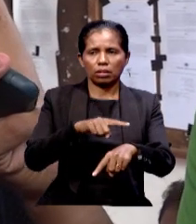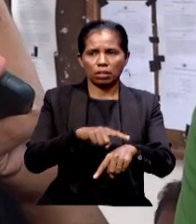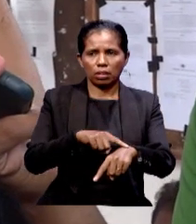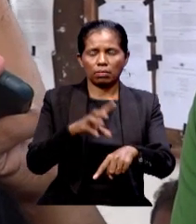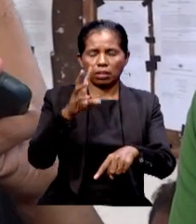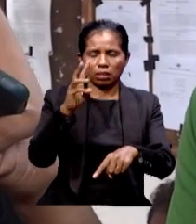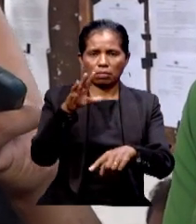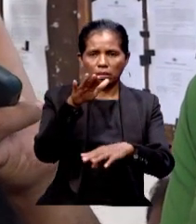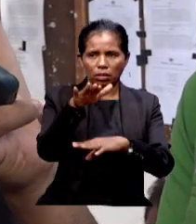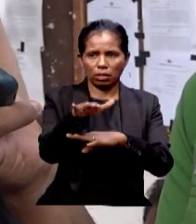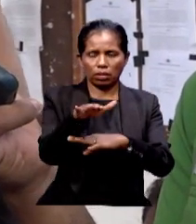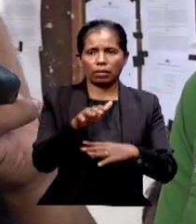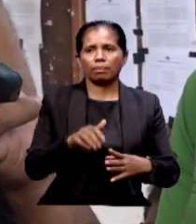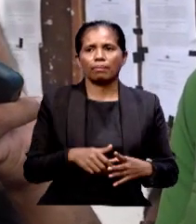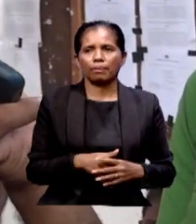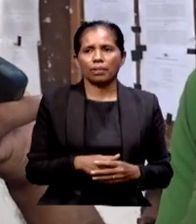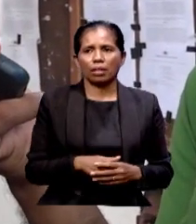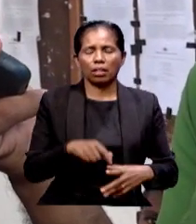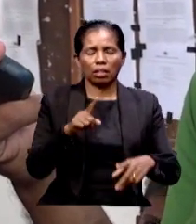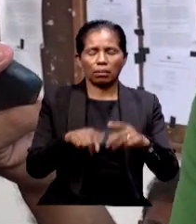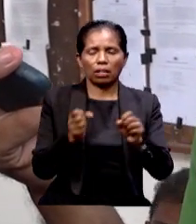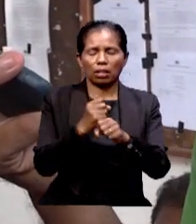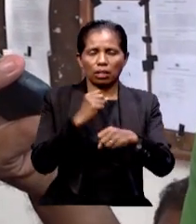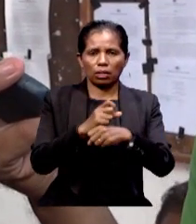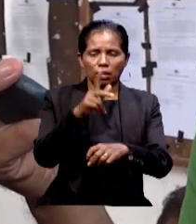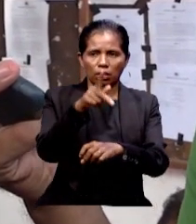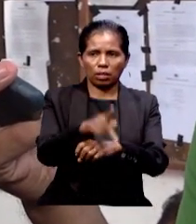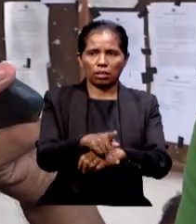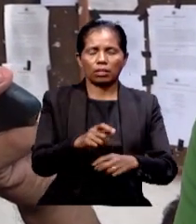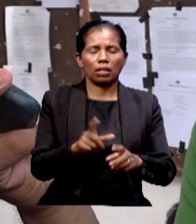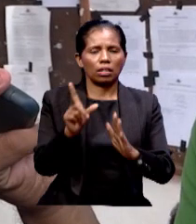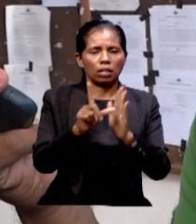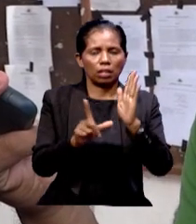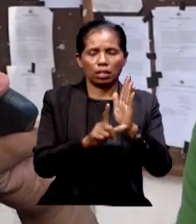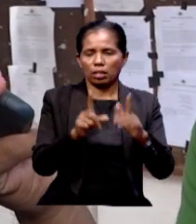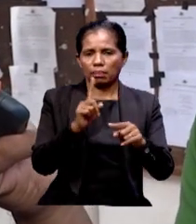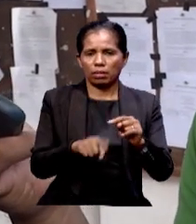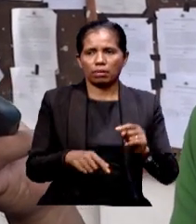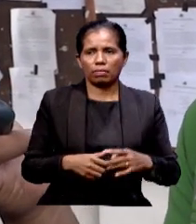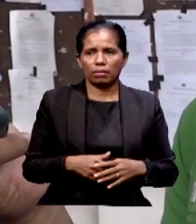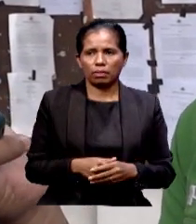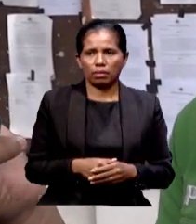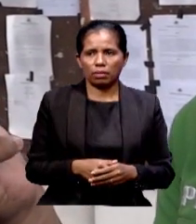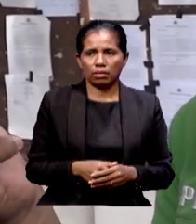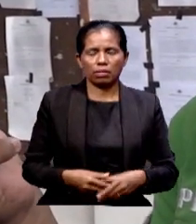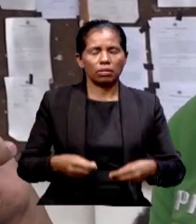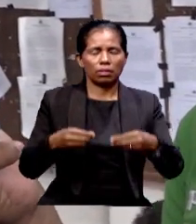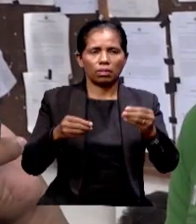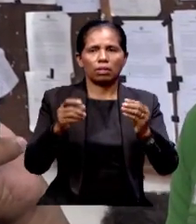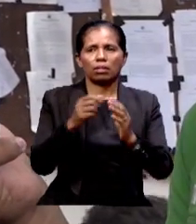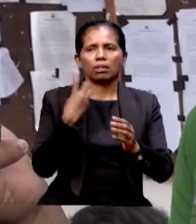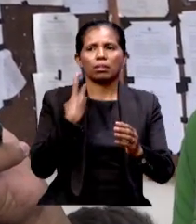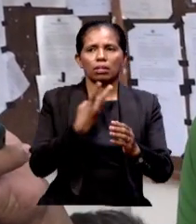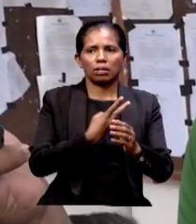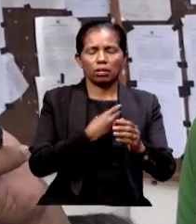loraik. Loraik. Label halo ya kalambot ne lei lei provi e formalismo sera ne sane itania